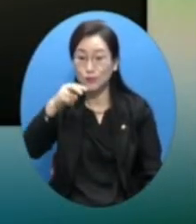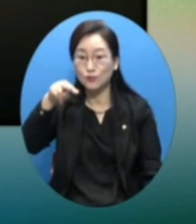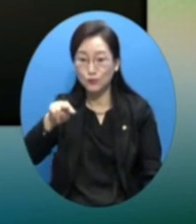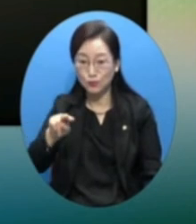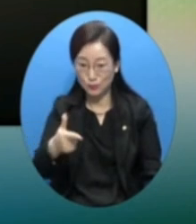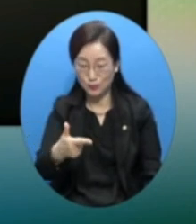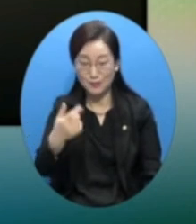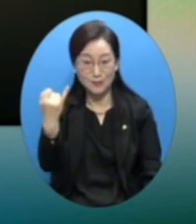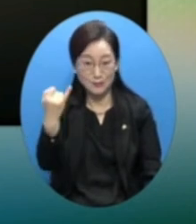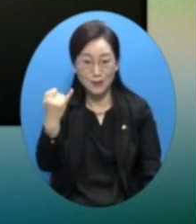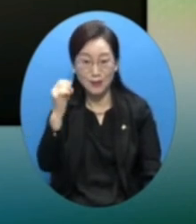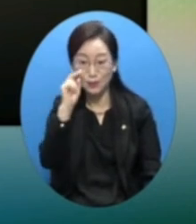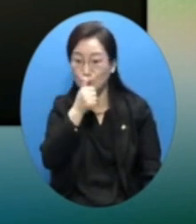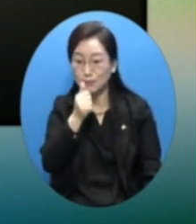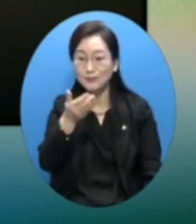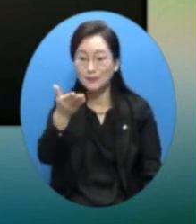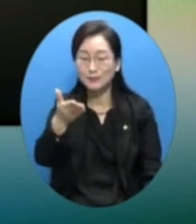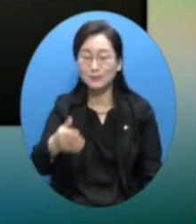미국